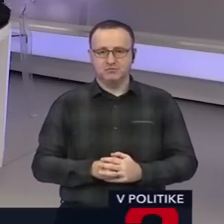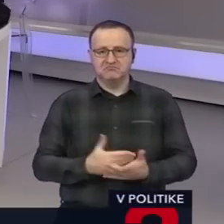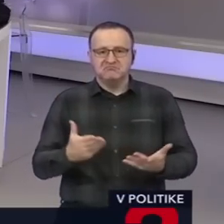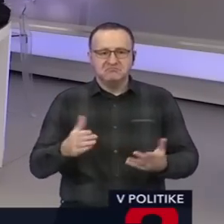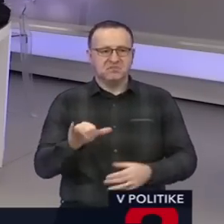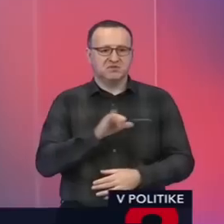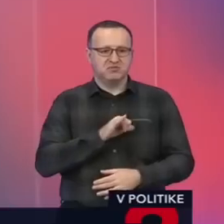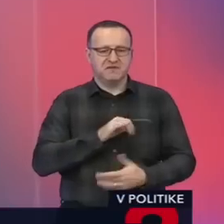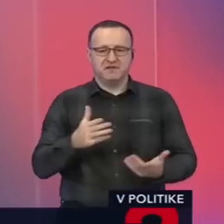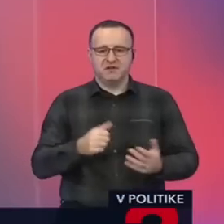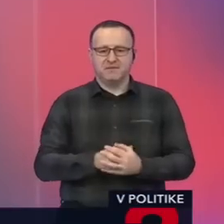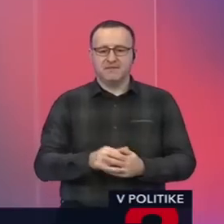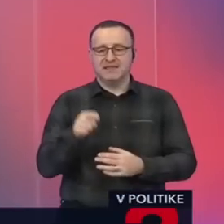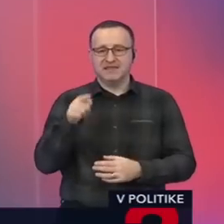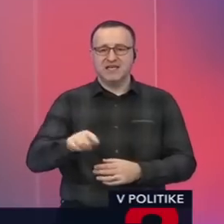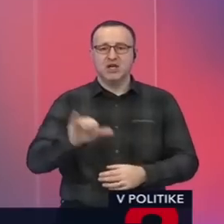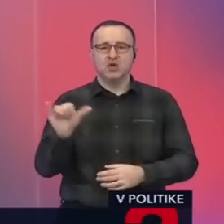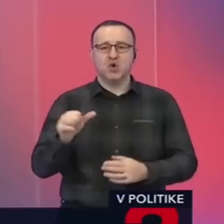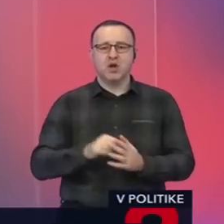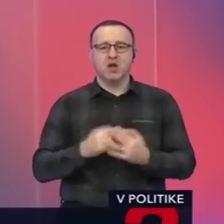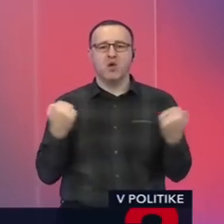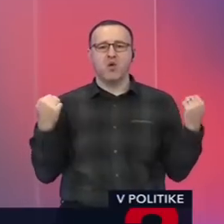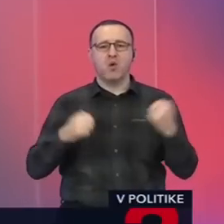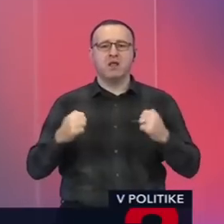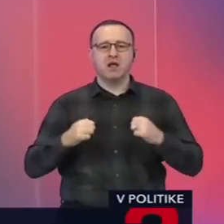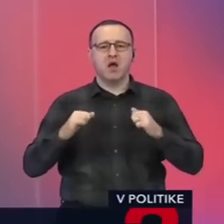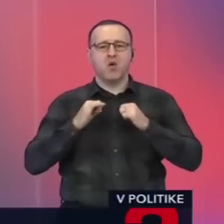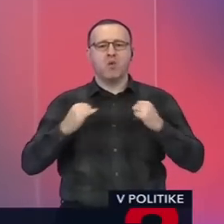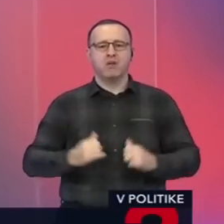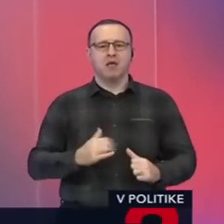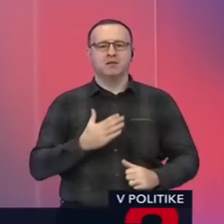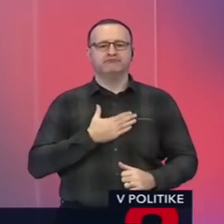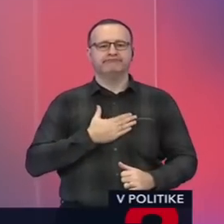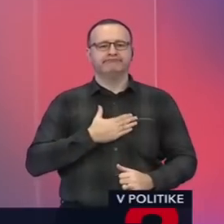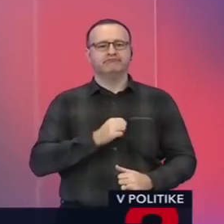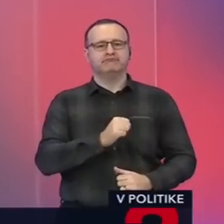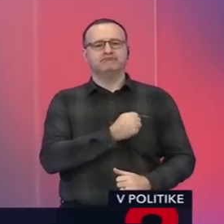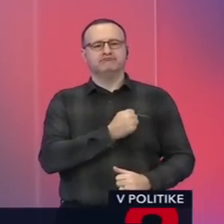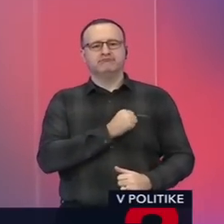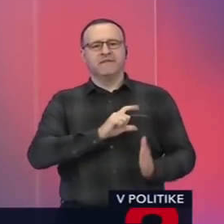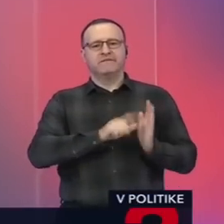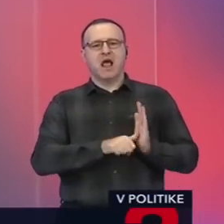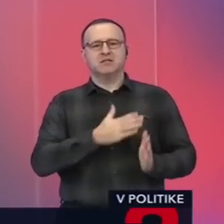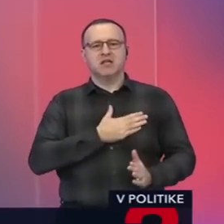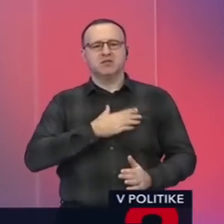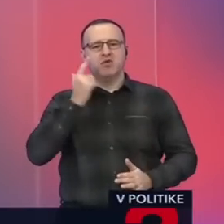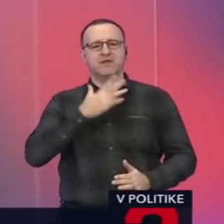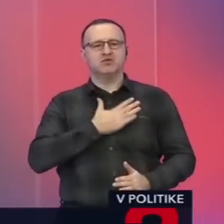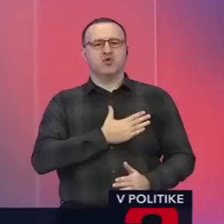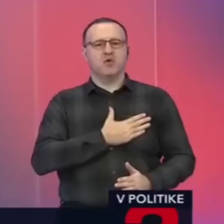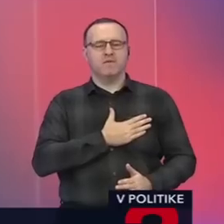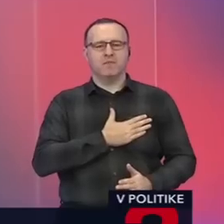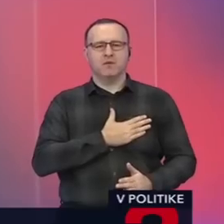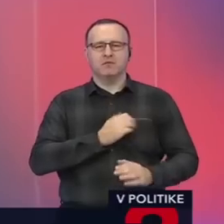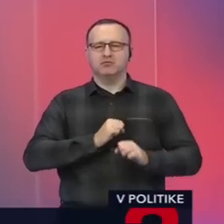ktorí sa obliekajú do obleku vlastencov, tak šíria takéto